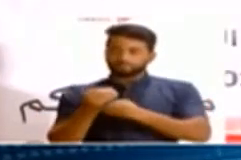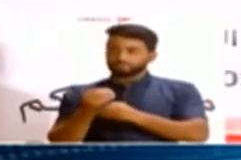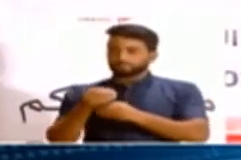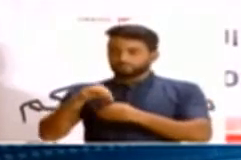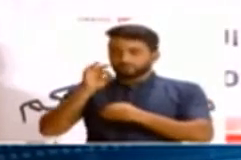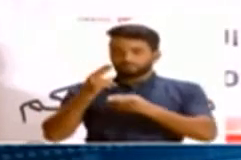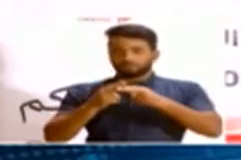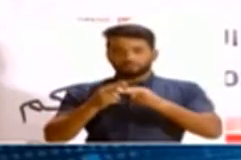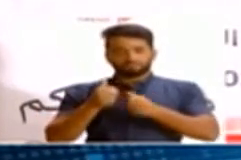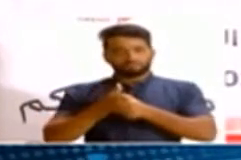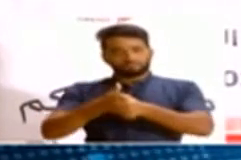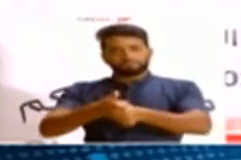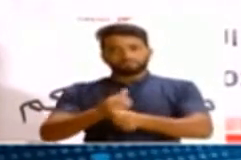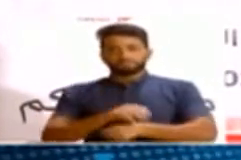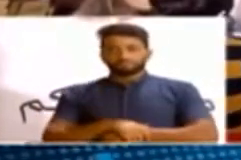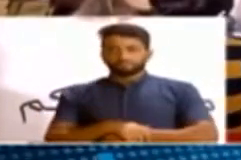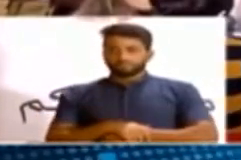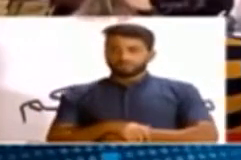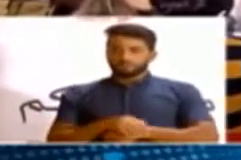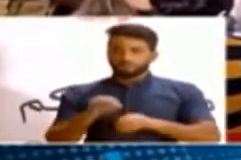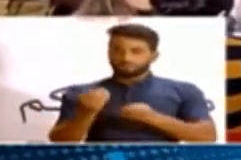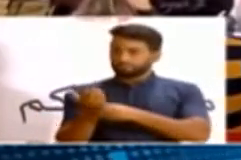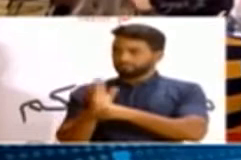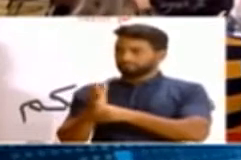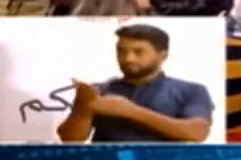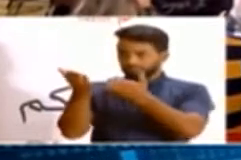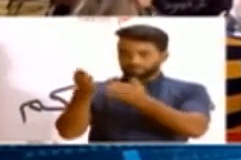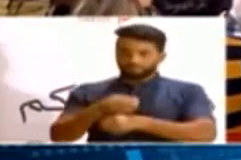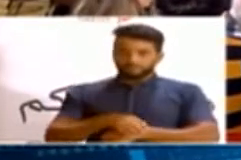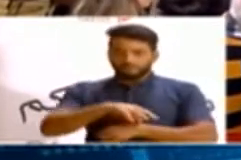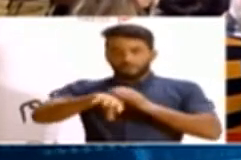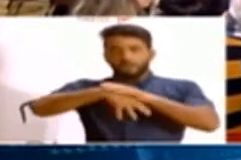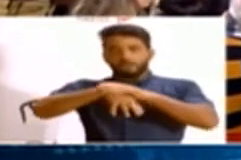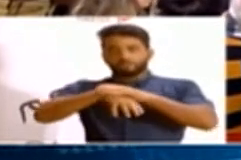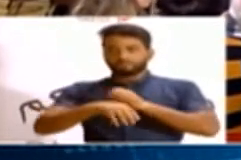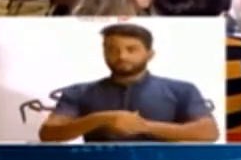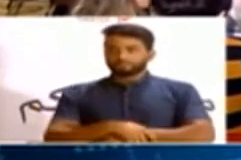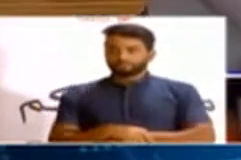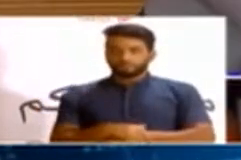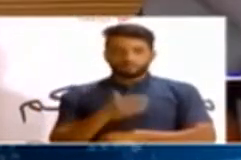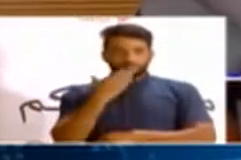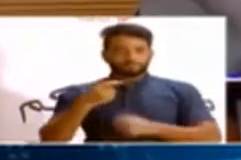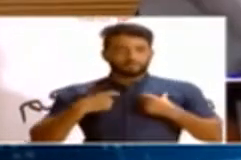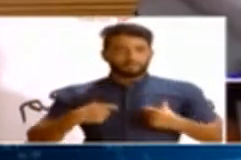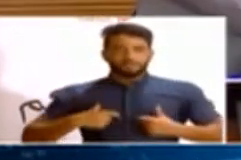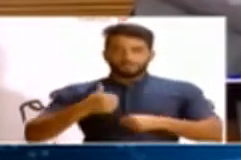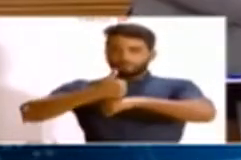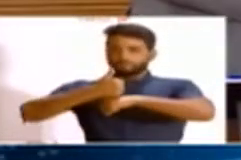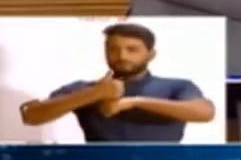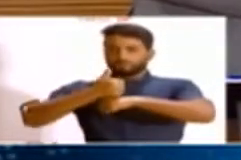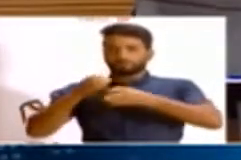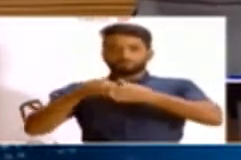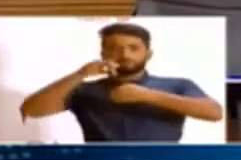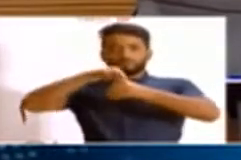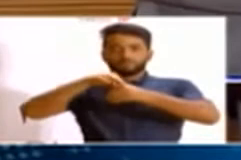يعني إذا كان التقليد ليس بحاسم، ما هو التقليد الذي سيكون حاسما في الانتخابات من وجهة نظرك أستاذ هيكل؟ أنا